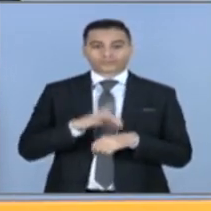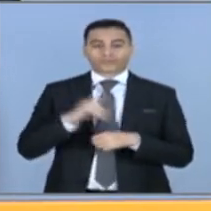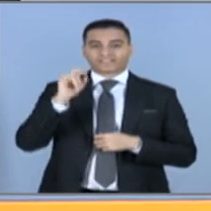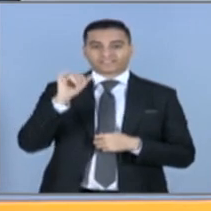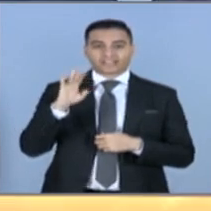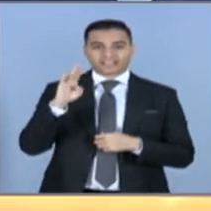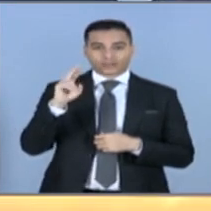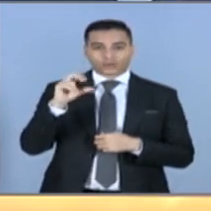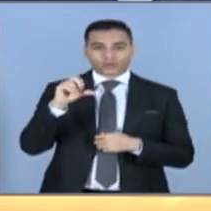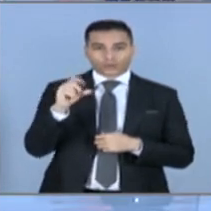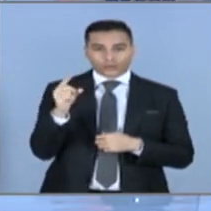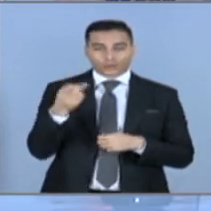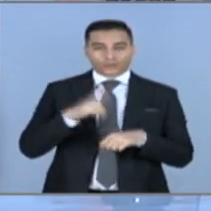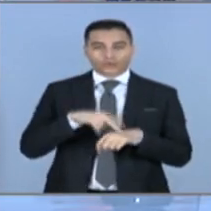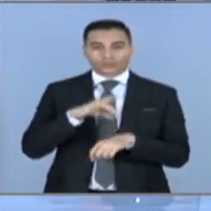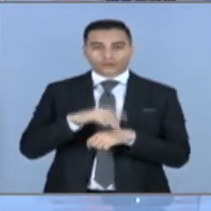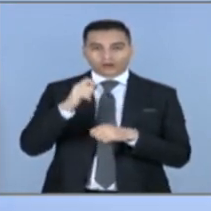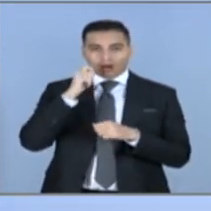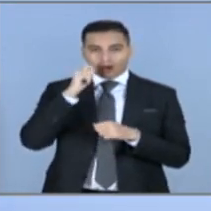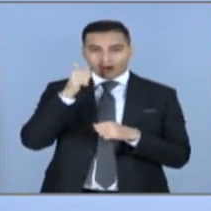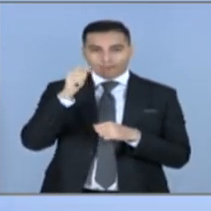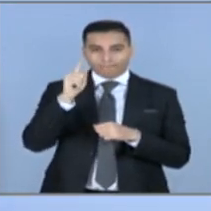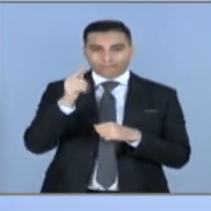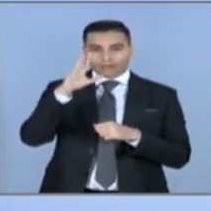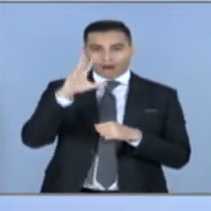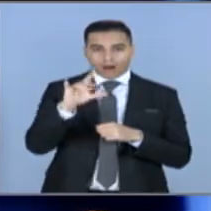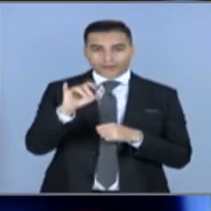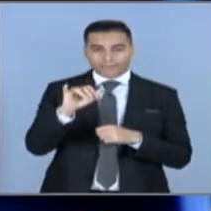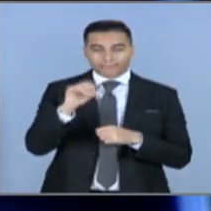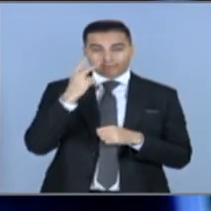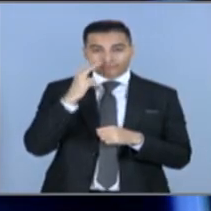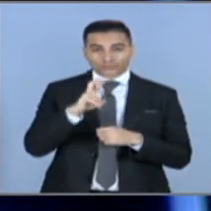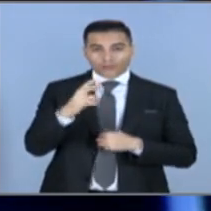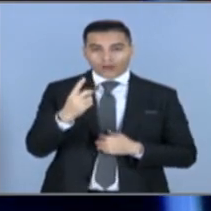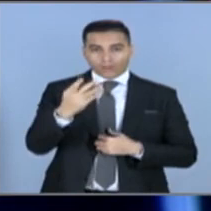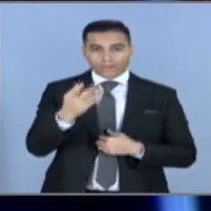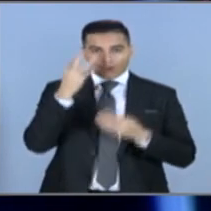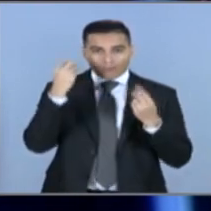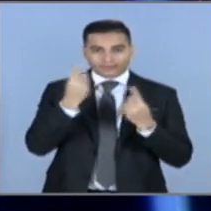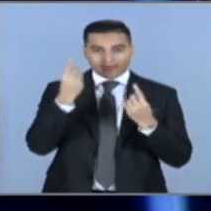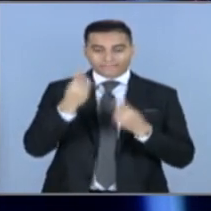فيكتور ودكتور إبراهيم، معلومات عامة. والسؤال هو،